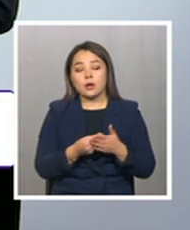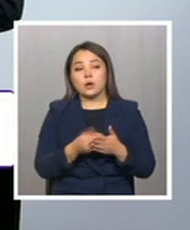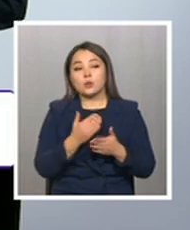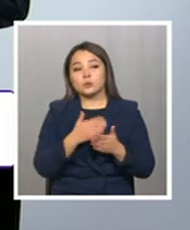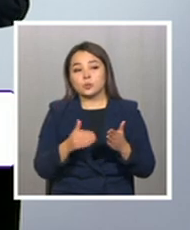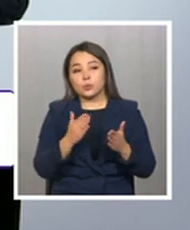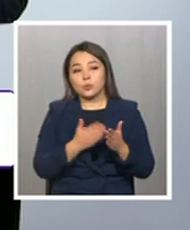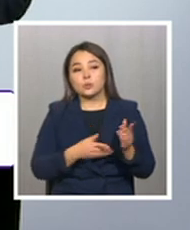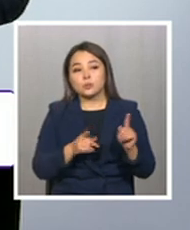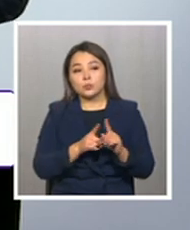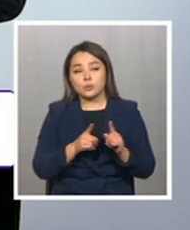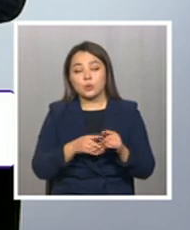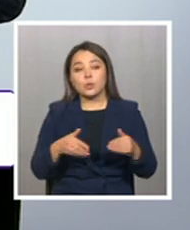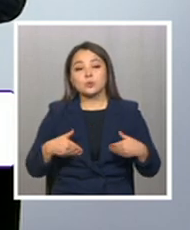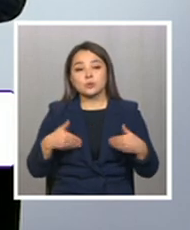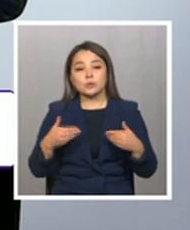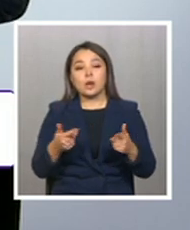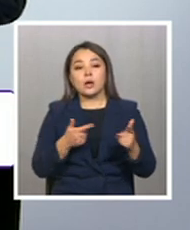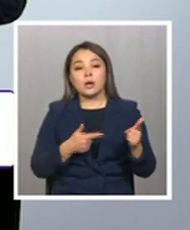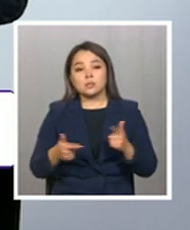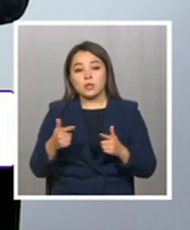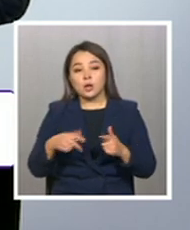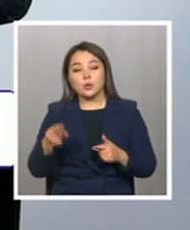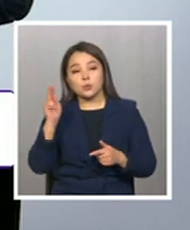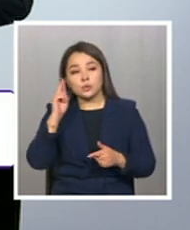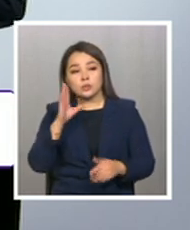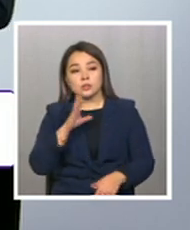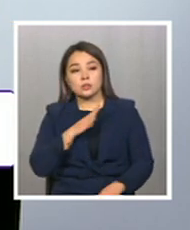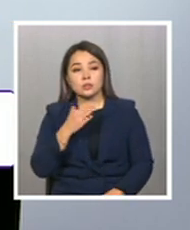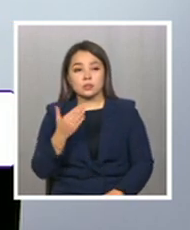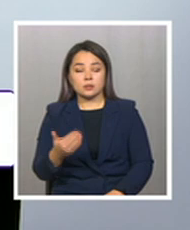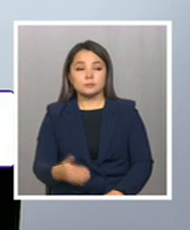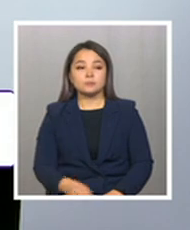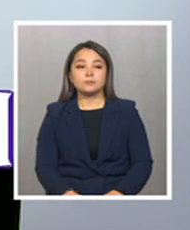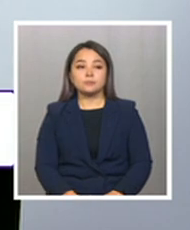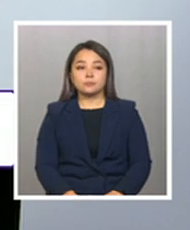жөніндегі ұсыныстар әзірлеуді үйрендіңіздер.